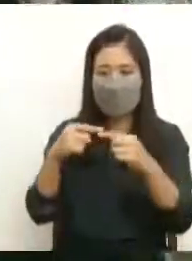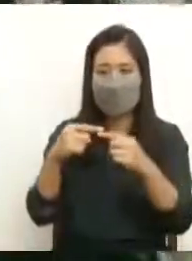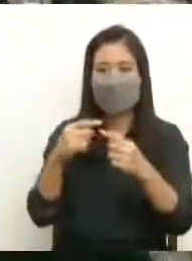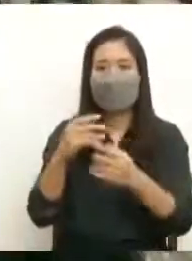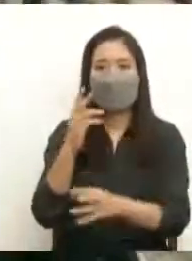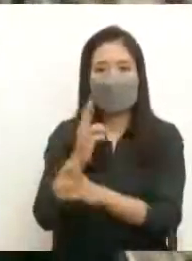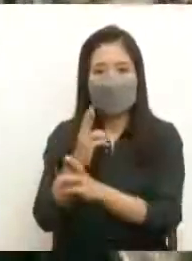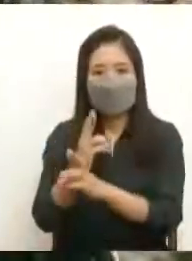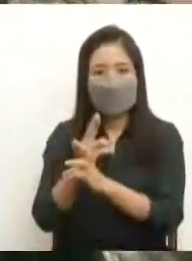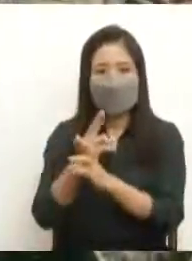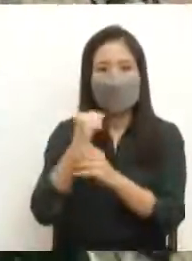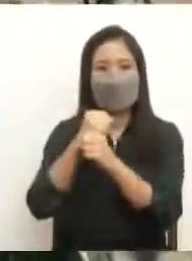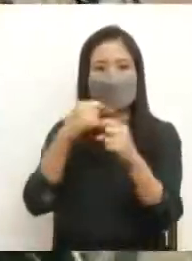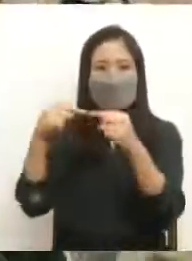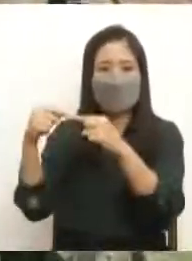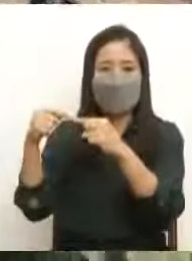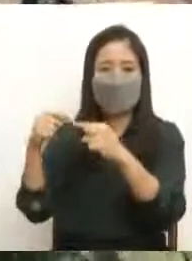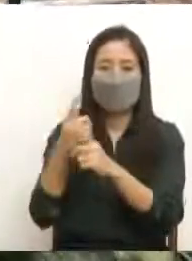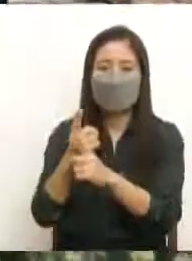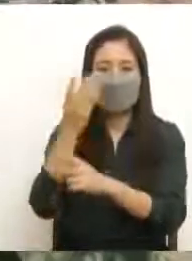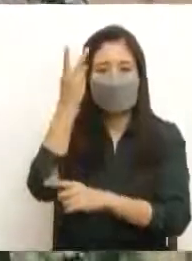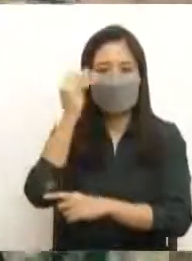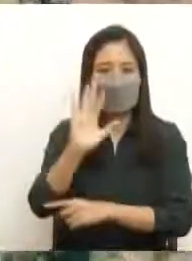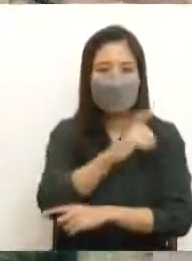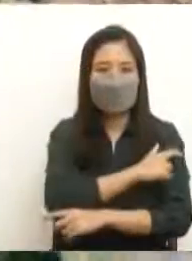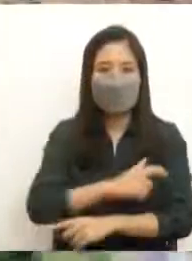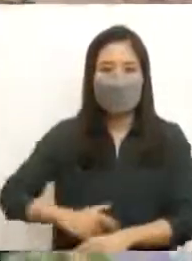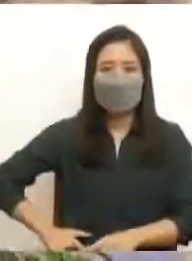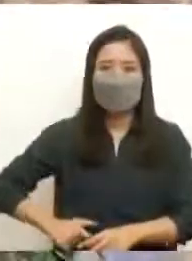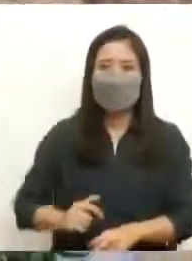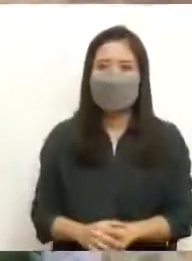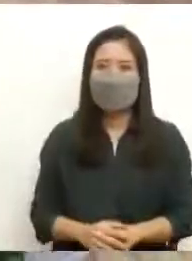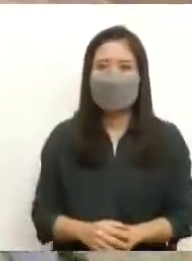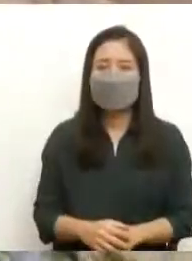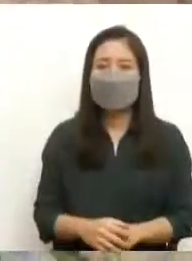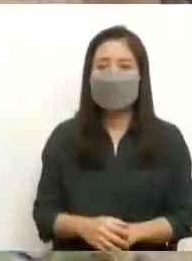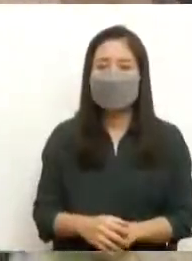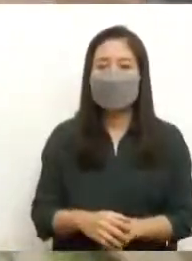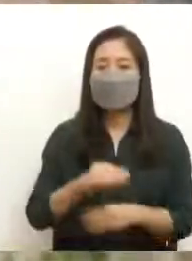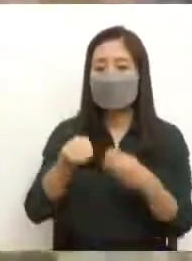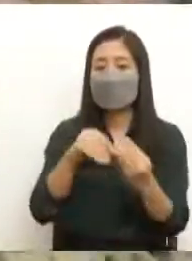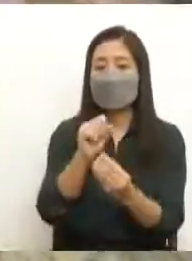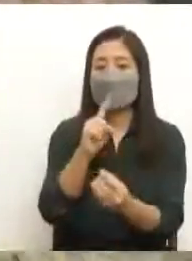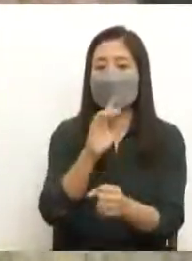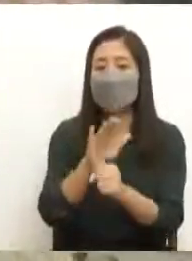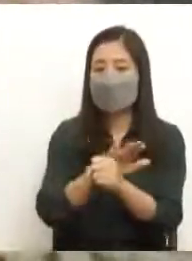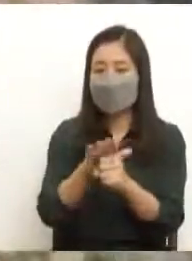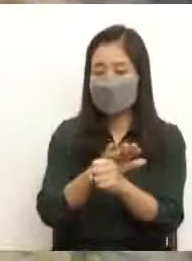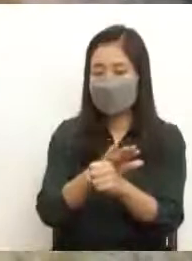และก็ต่อยอดตามแนววัฒนธรรมดิบเศรษฐกิจพอเพียงด้ว